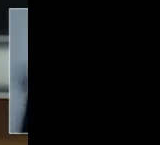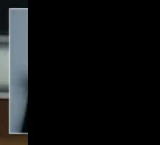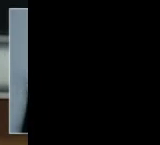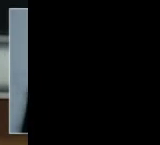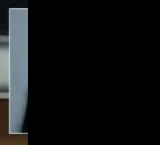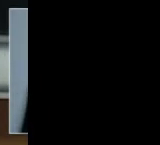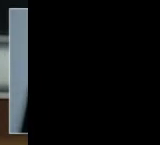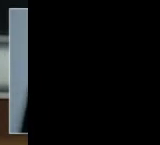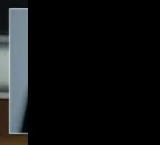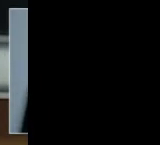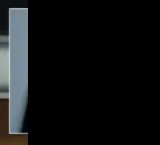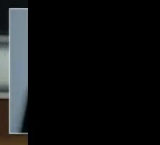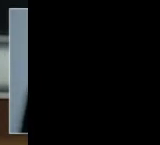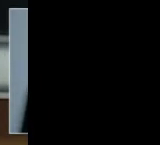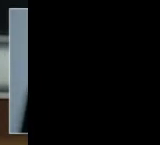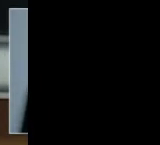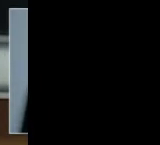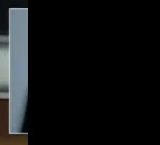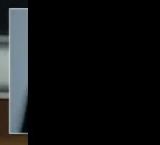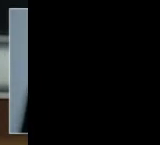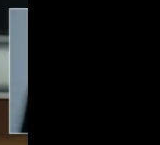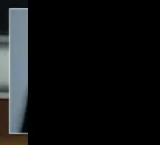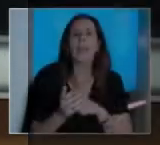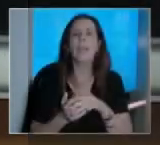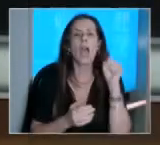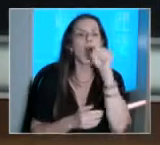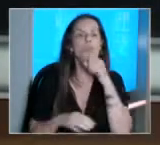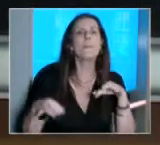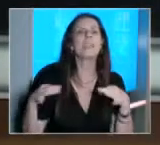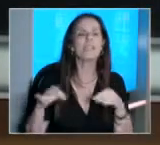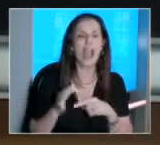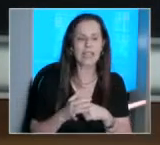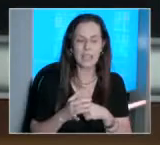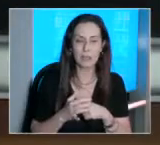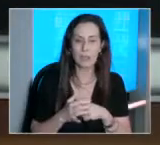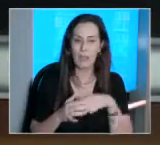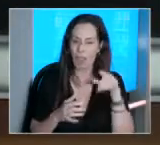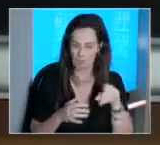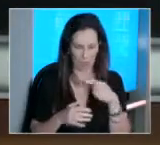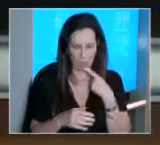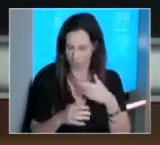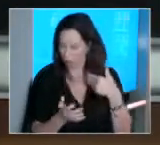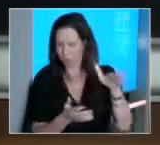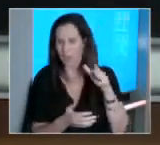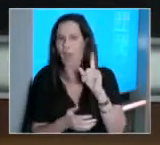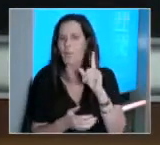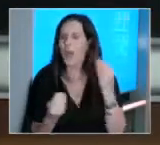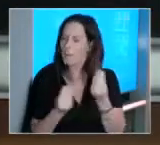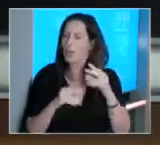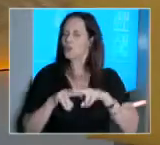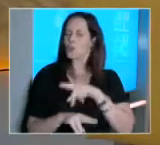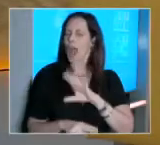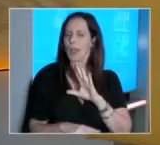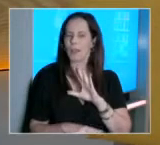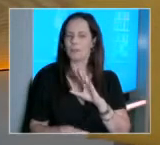אבנר אופשטיין, והשמיע לה את ההקלטה של פאקו איבנז שר את השיר, וגם אותו היא ככה העיפה, אבל משהו נשאר